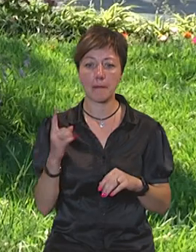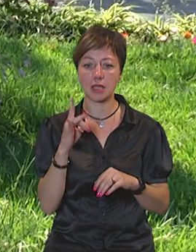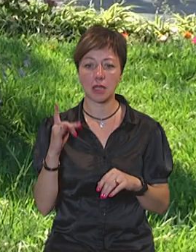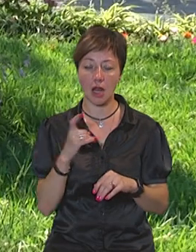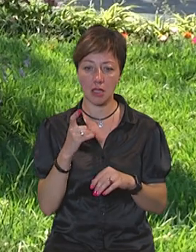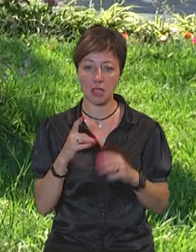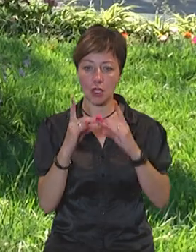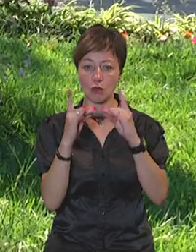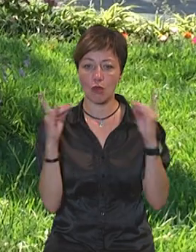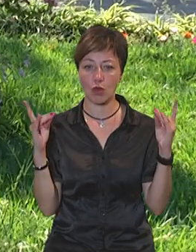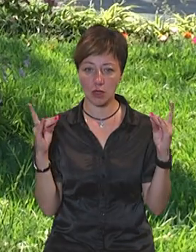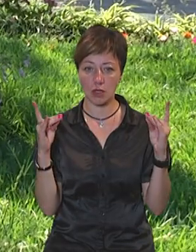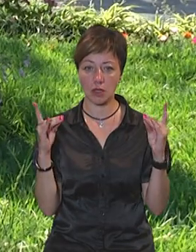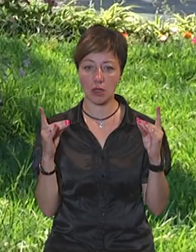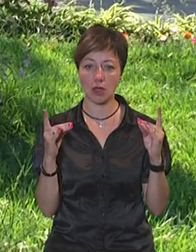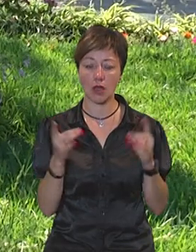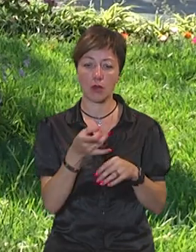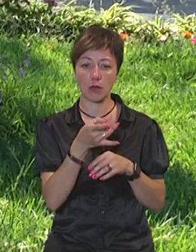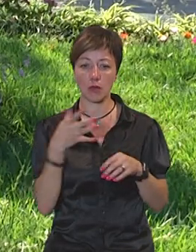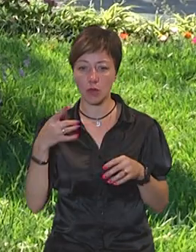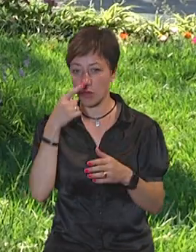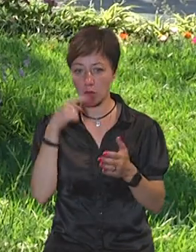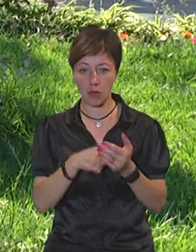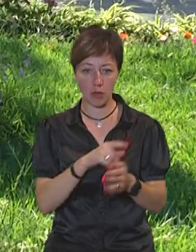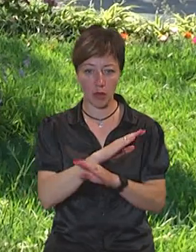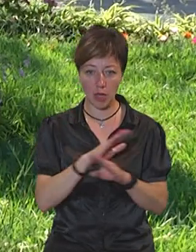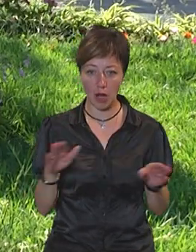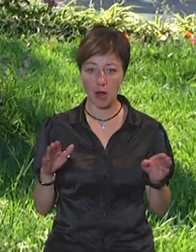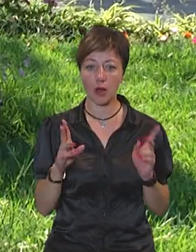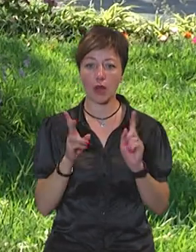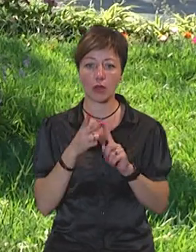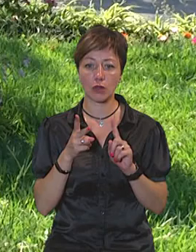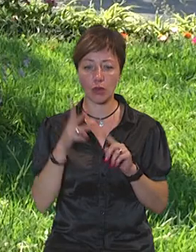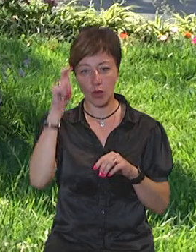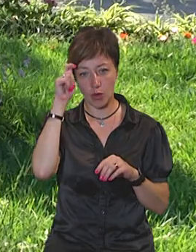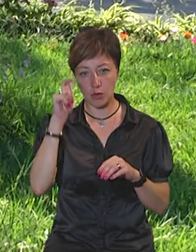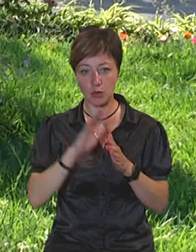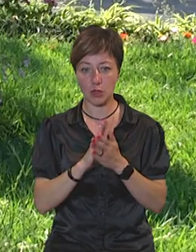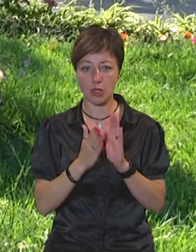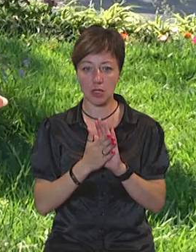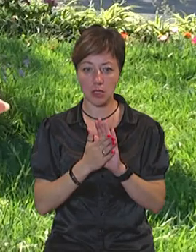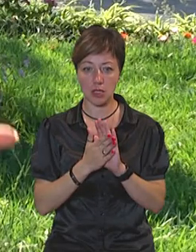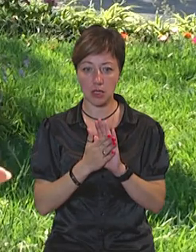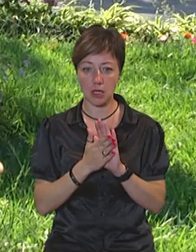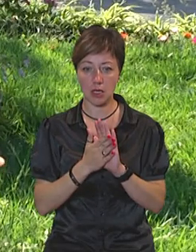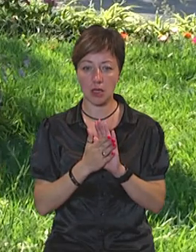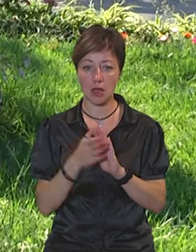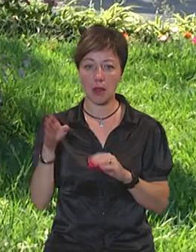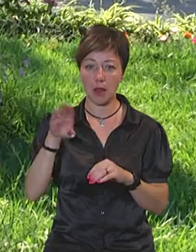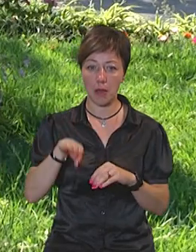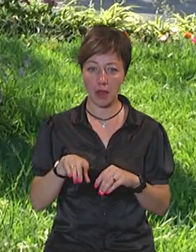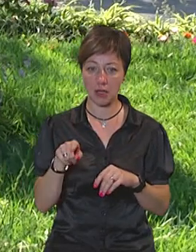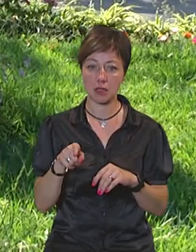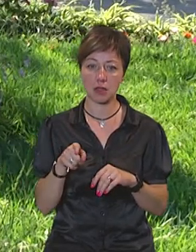з мосту на річці Кальміус випустили ПТУР, він по них не потрапив. І хлопці з позиції на